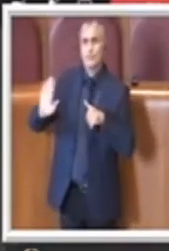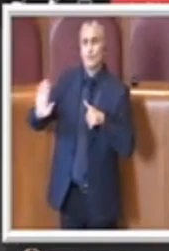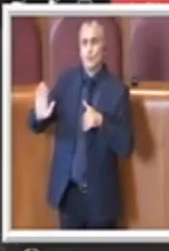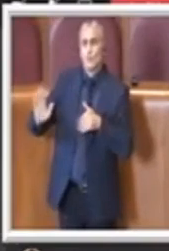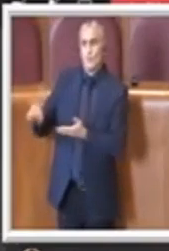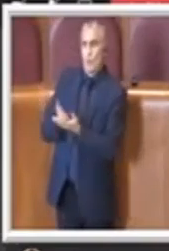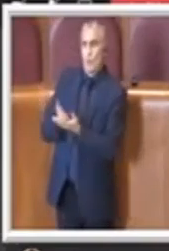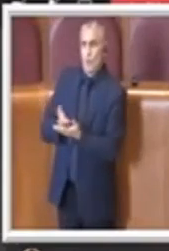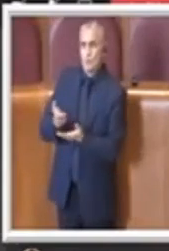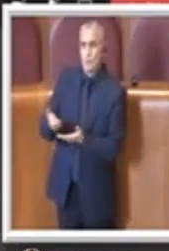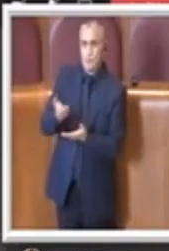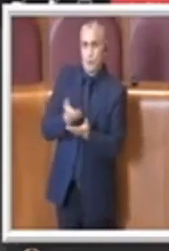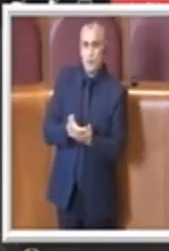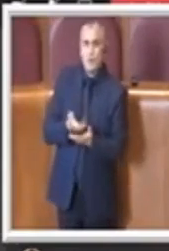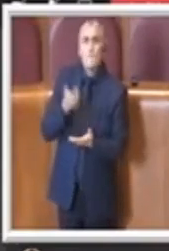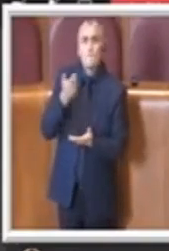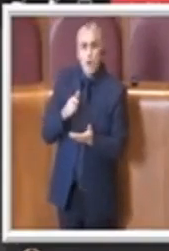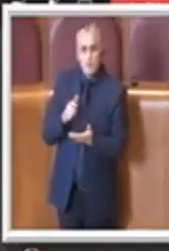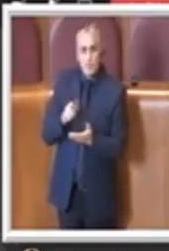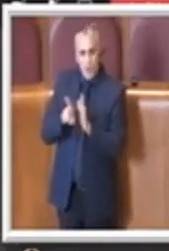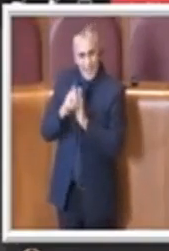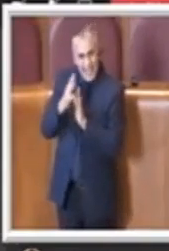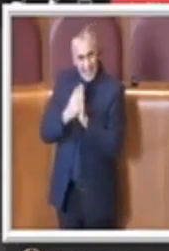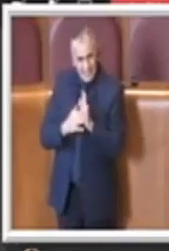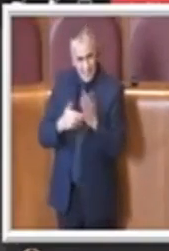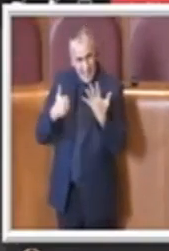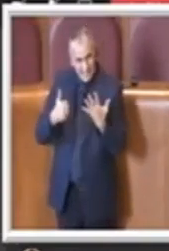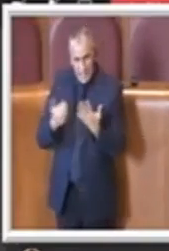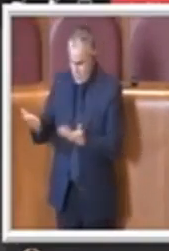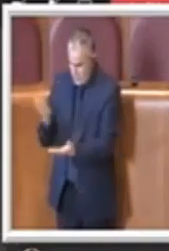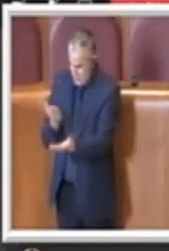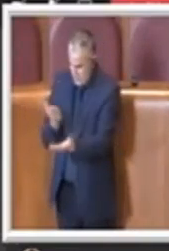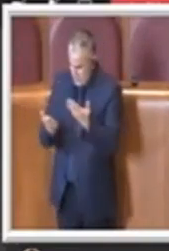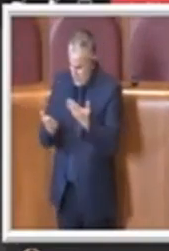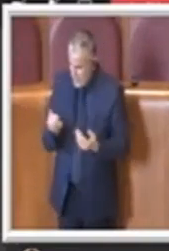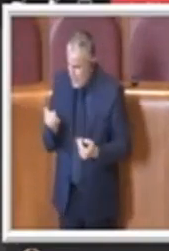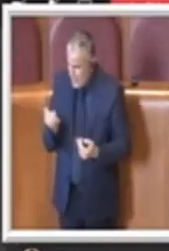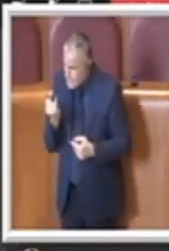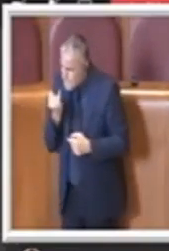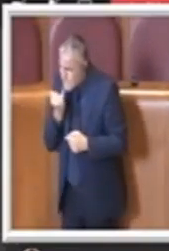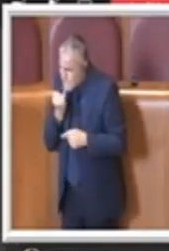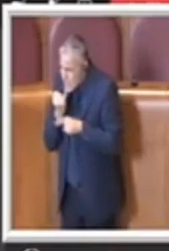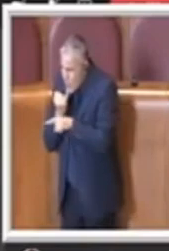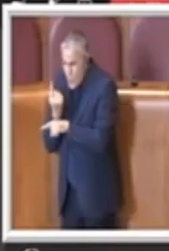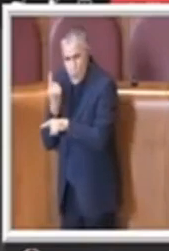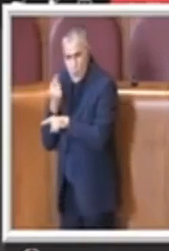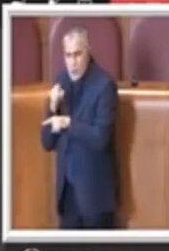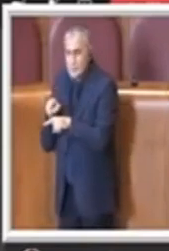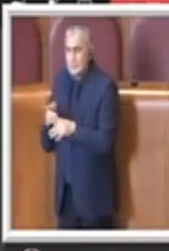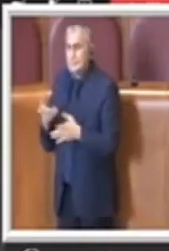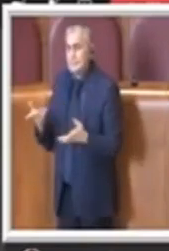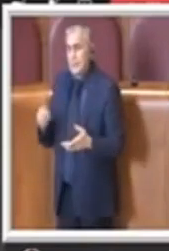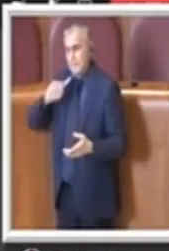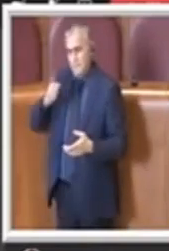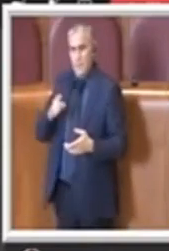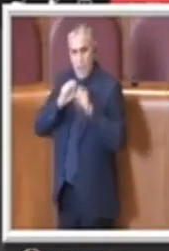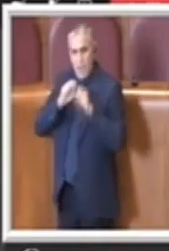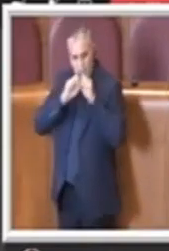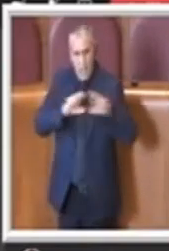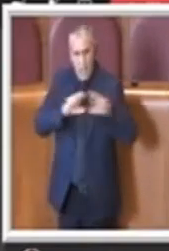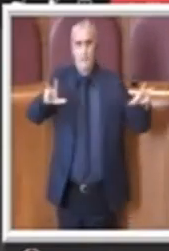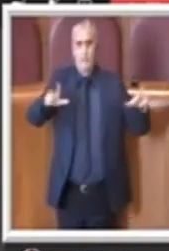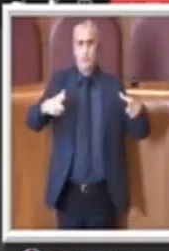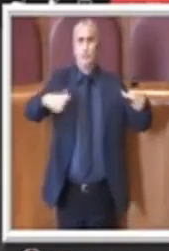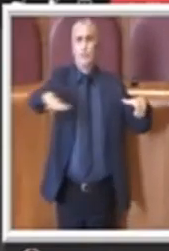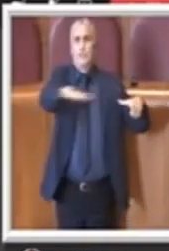aveva un piccolo un piccolo problema e dichiararlo molto apertamente della città ci è dispiaciuto